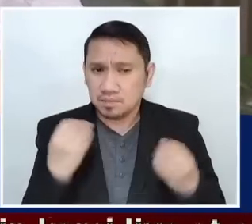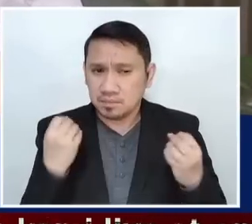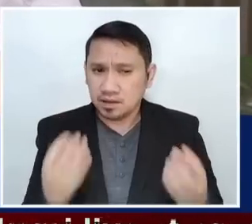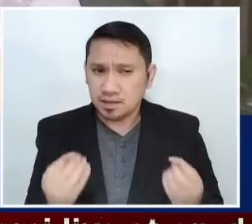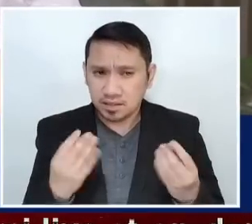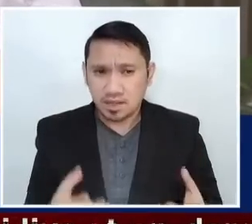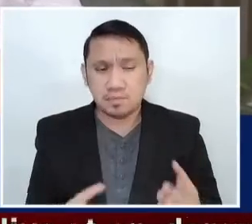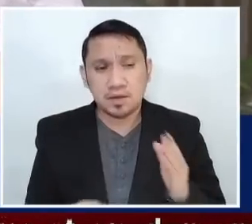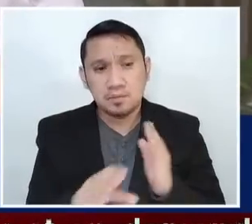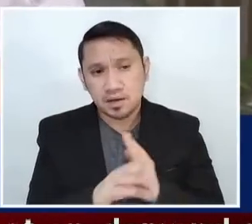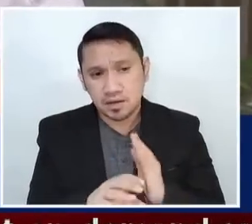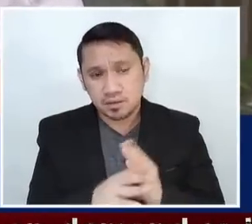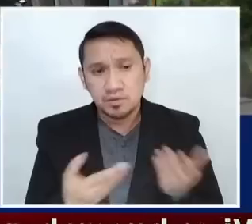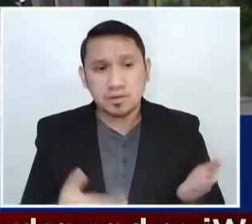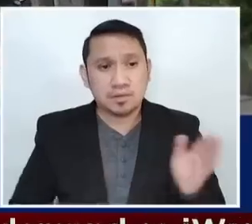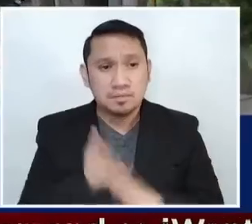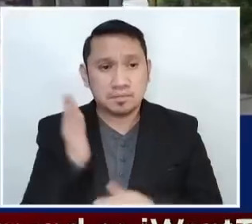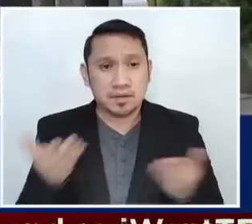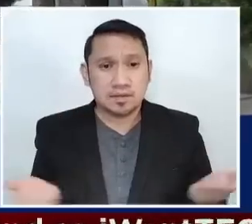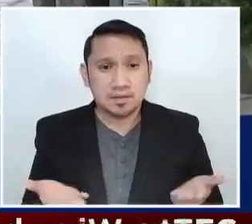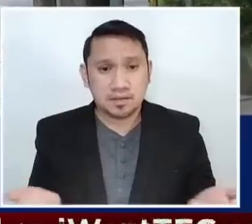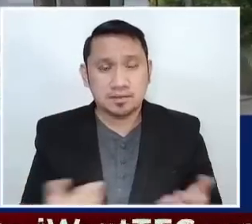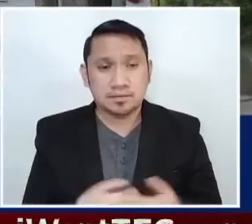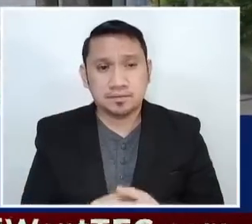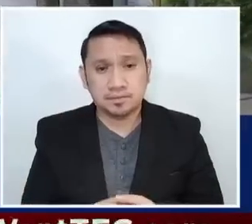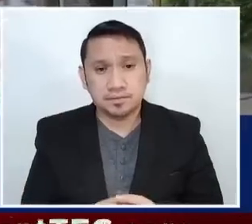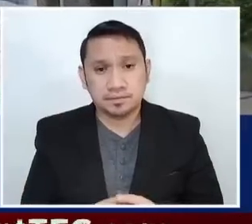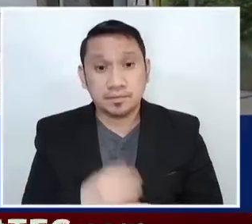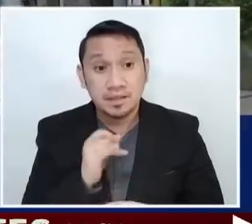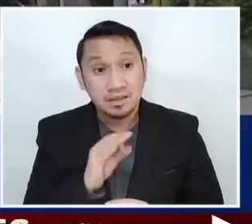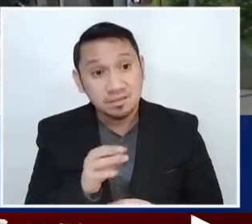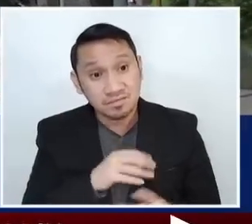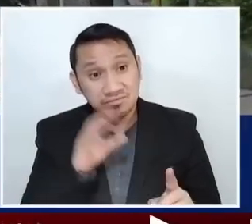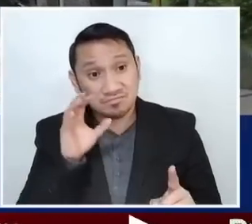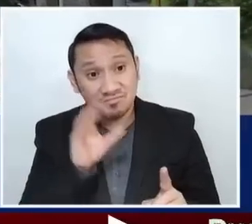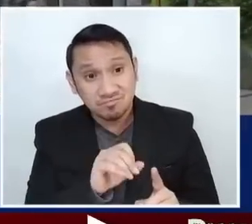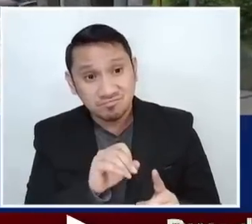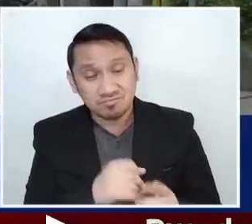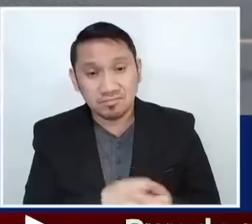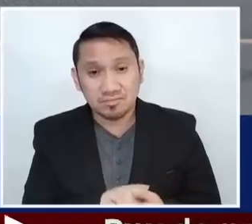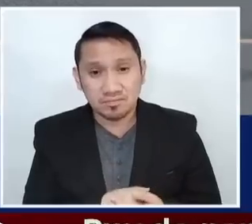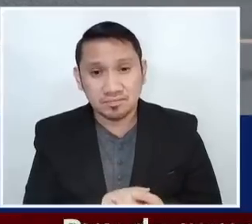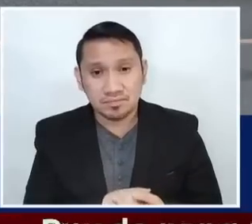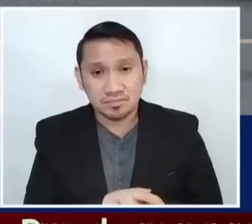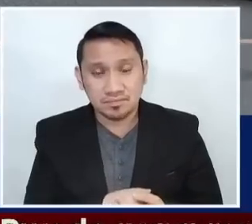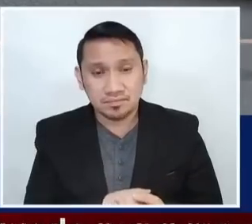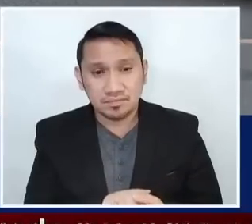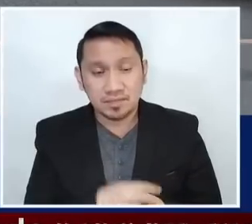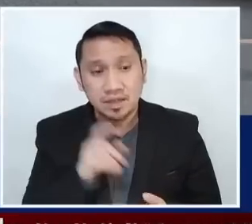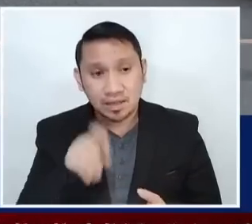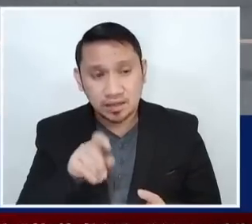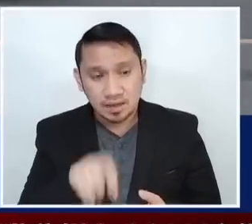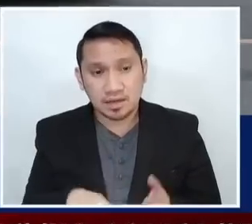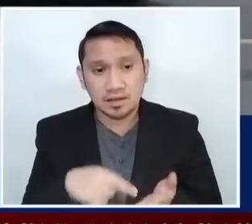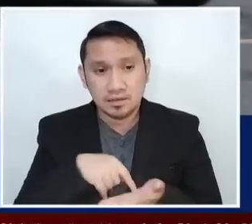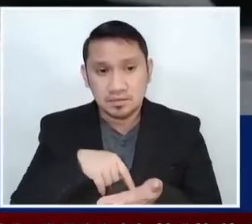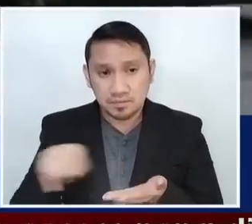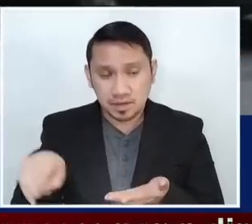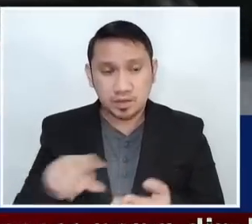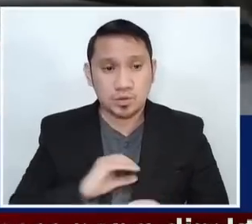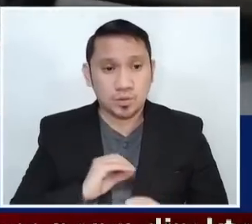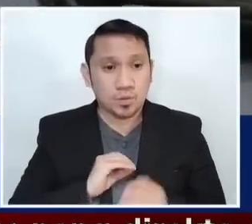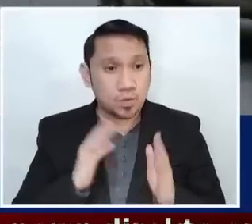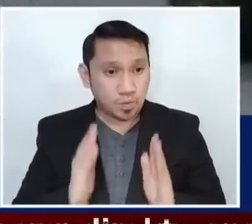mga sasakyan na dumadaan dito. Kapag nahuli sa no contact apprehension, kailangan munang bayaran ng may-ari